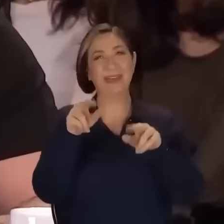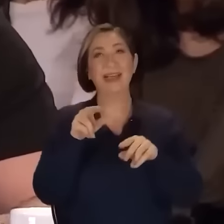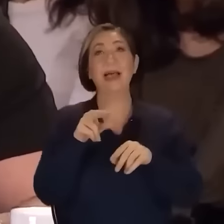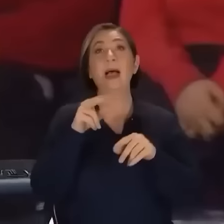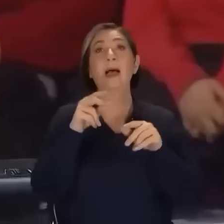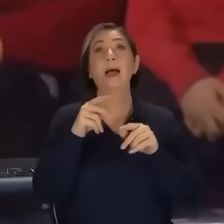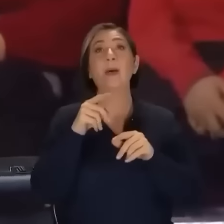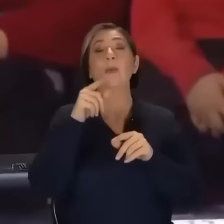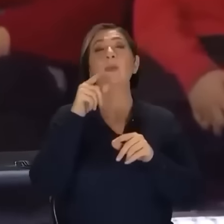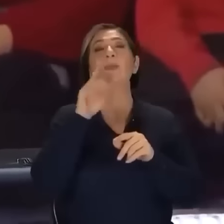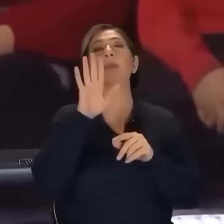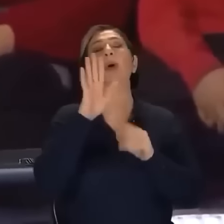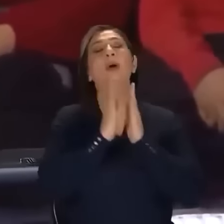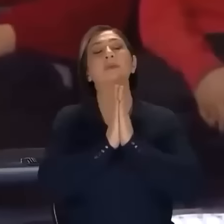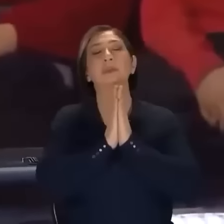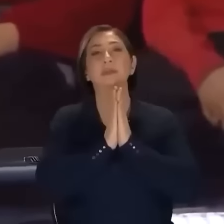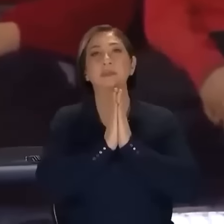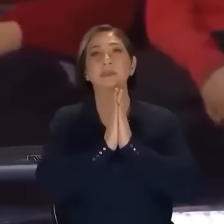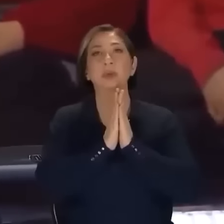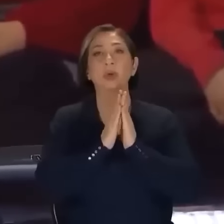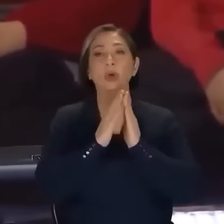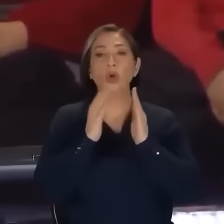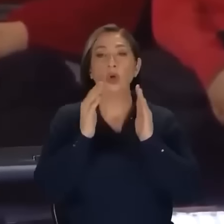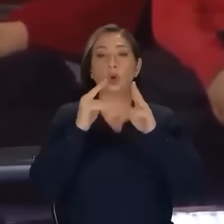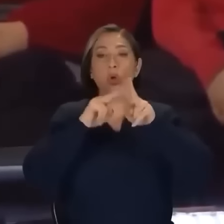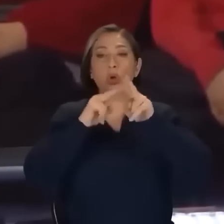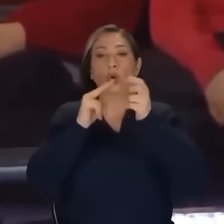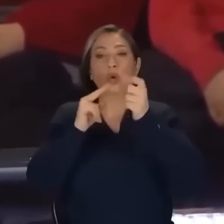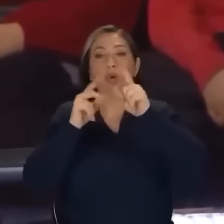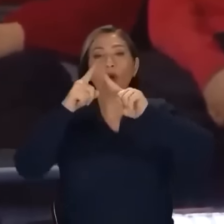bunun kültleşmiş meyecek kültleşmiş